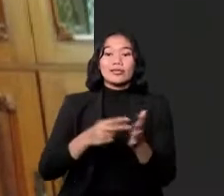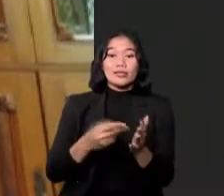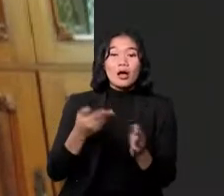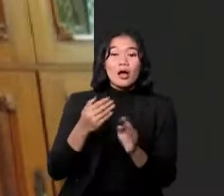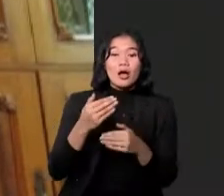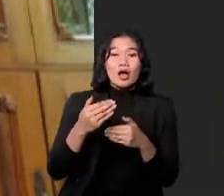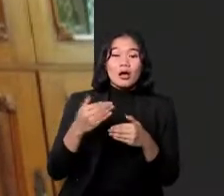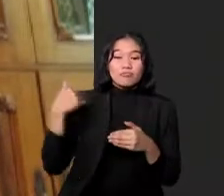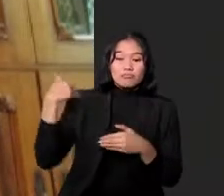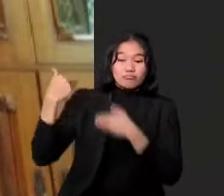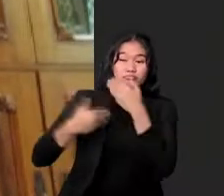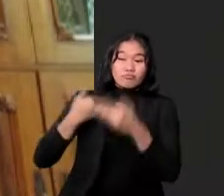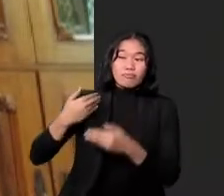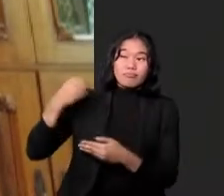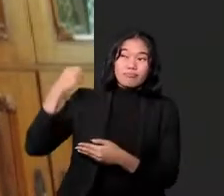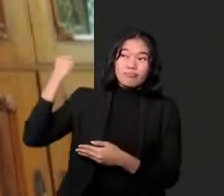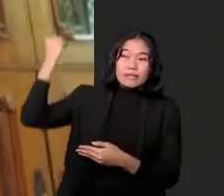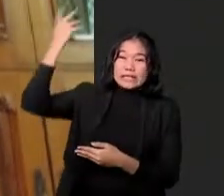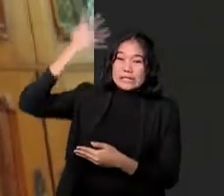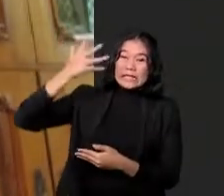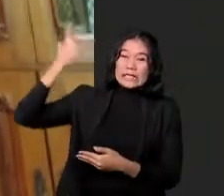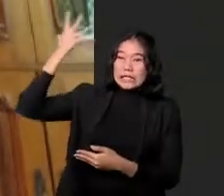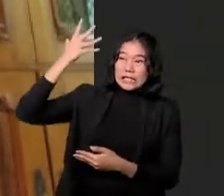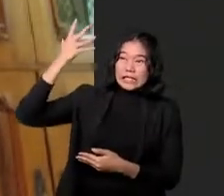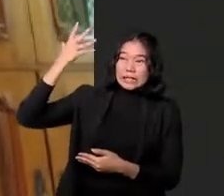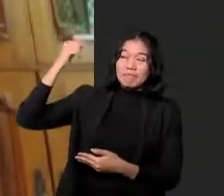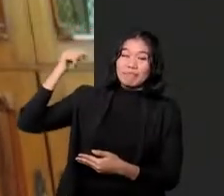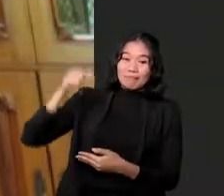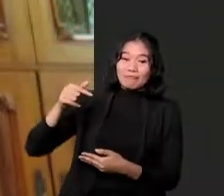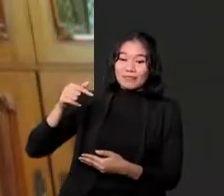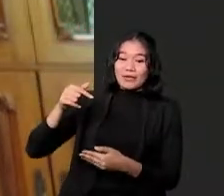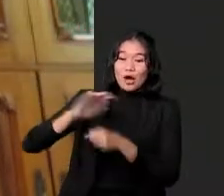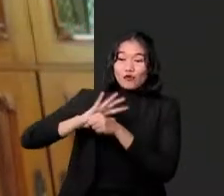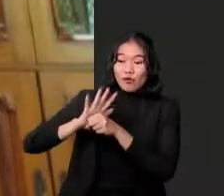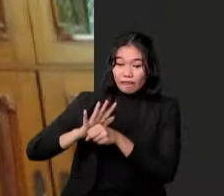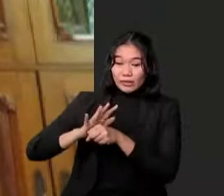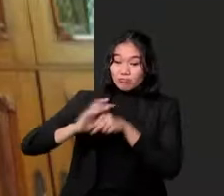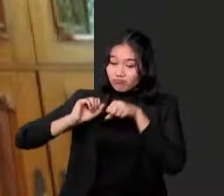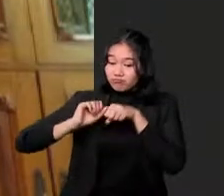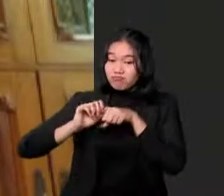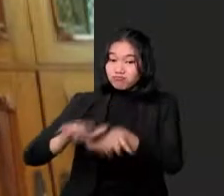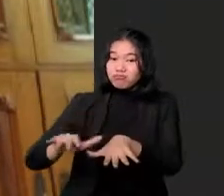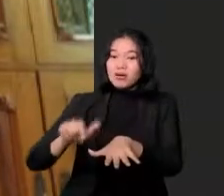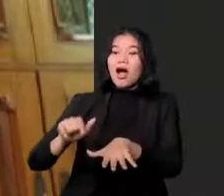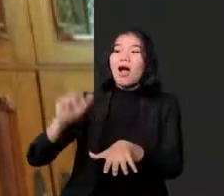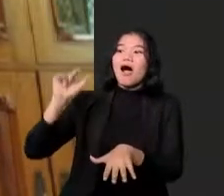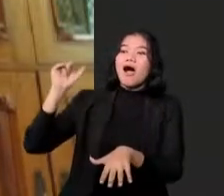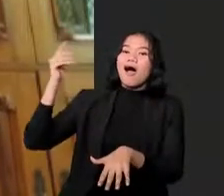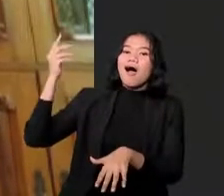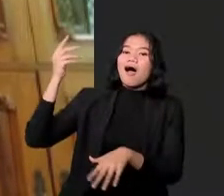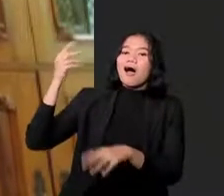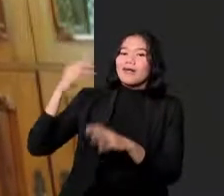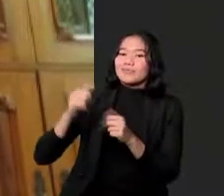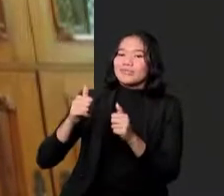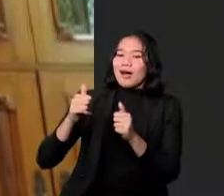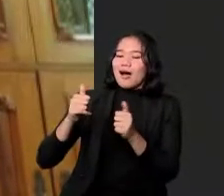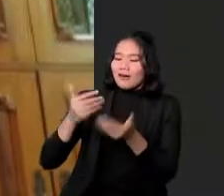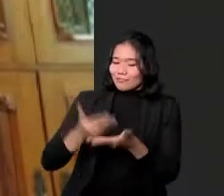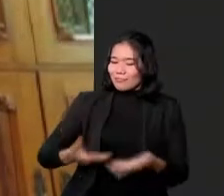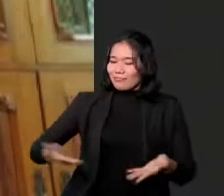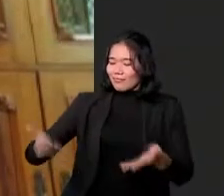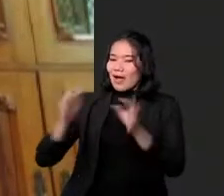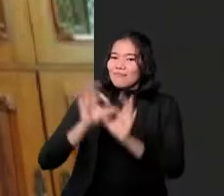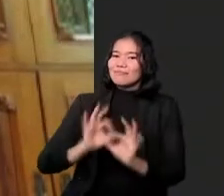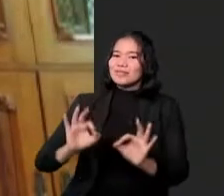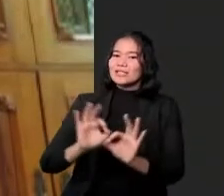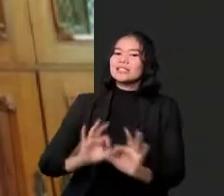menyebabkan barangkali COVID ini muncul, itu akan nantinya, ya, kita bisa lebih bersikap